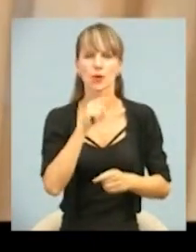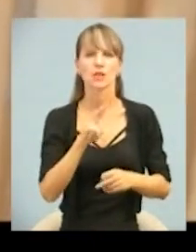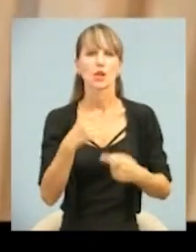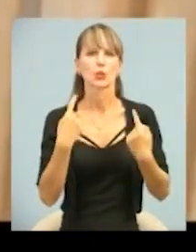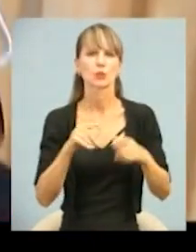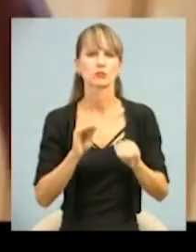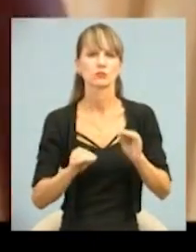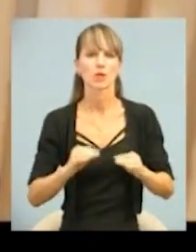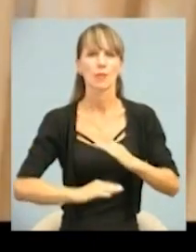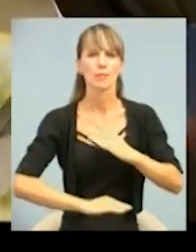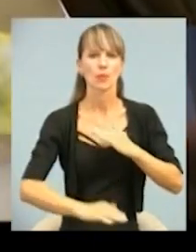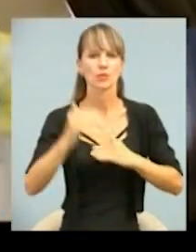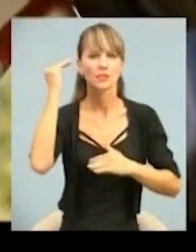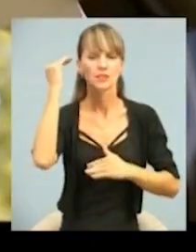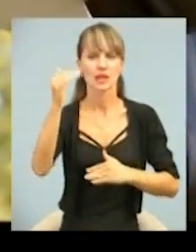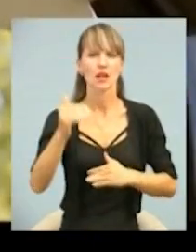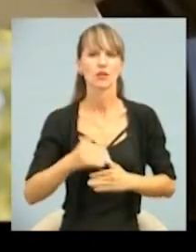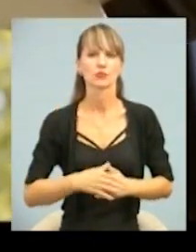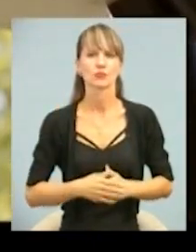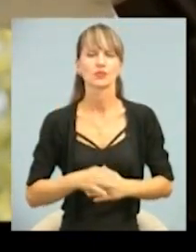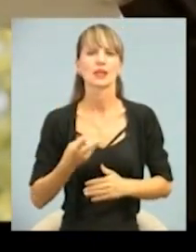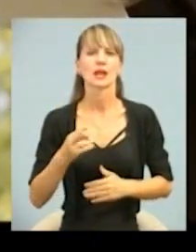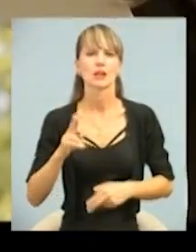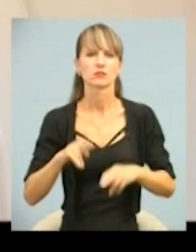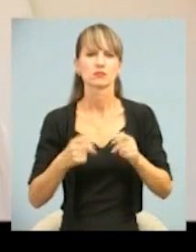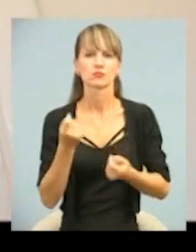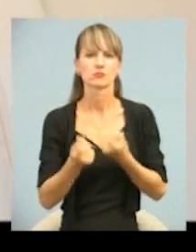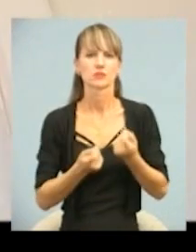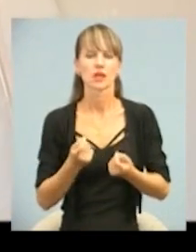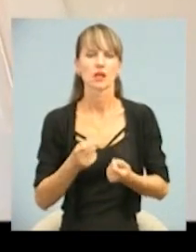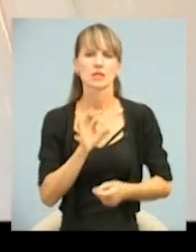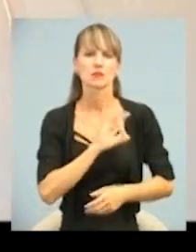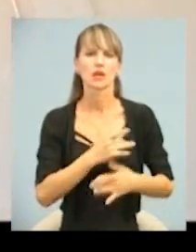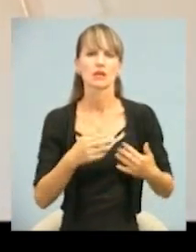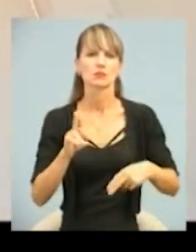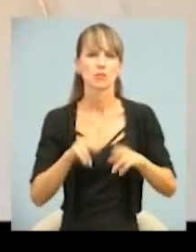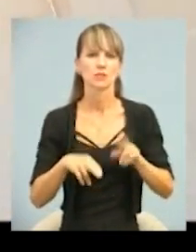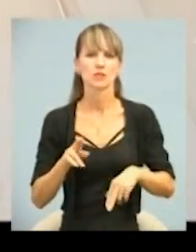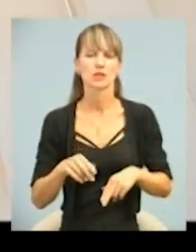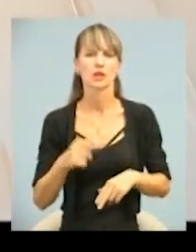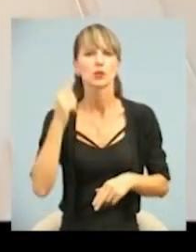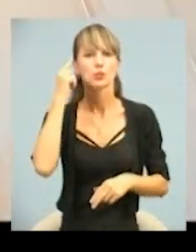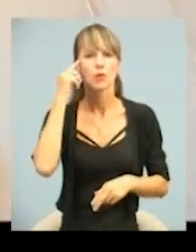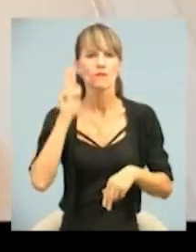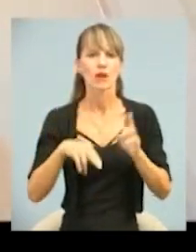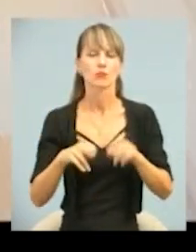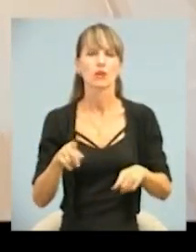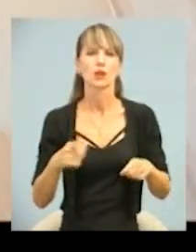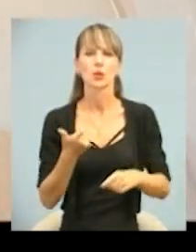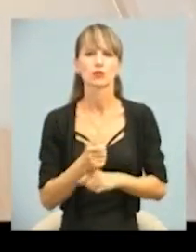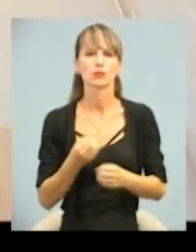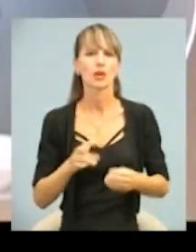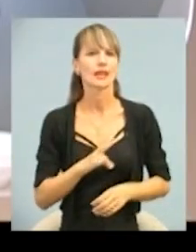інші предмети, підлогу чи стелю. Для фарбування дрібних речей використовують різні пензлики. Гадаєте, фарбувати так